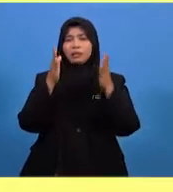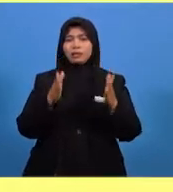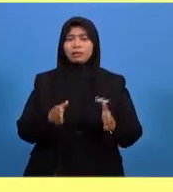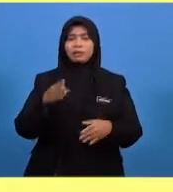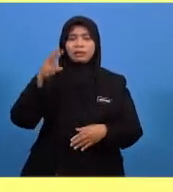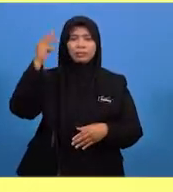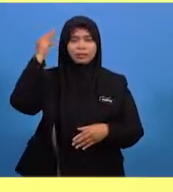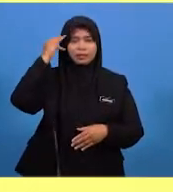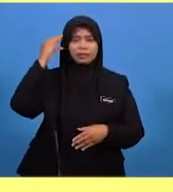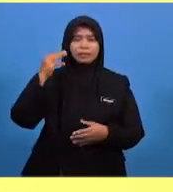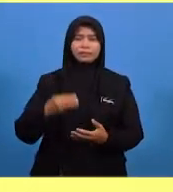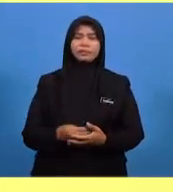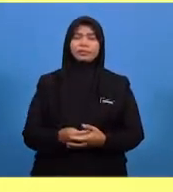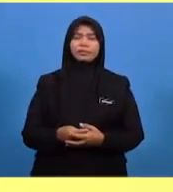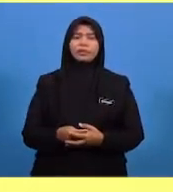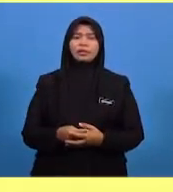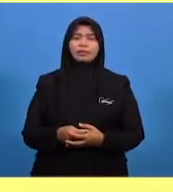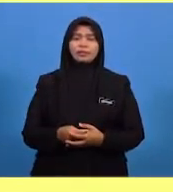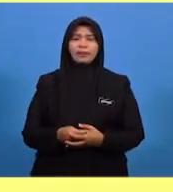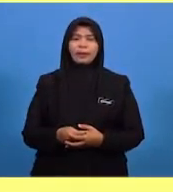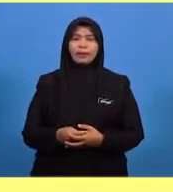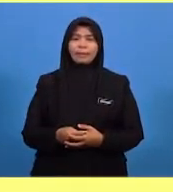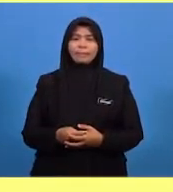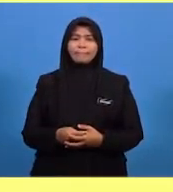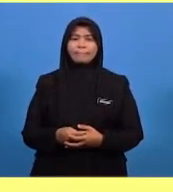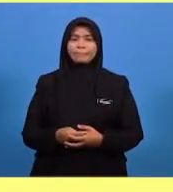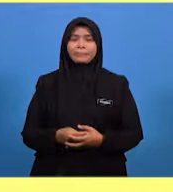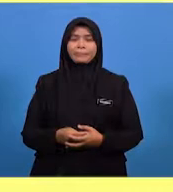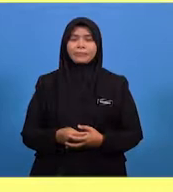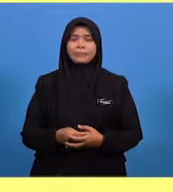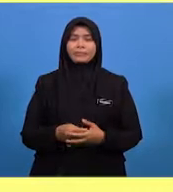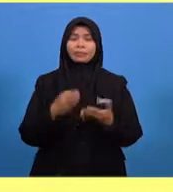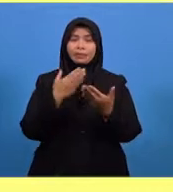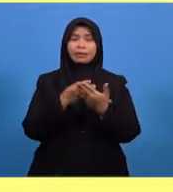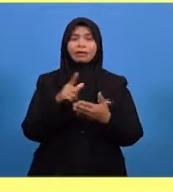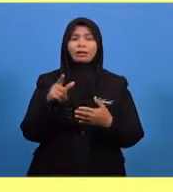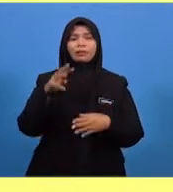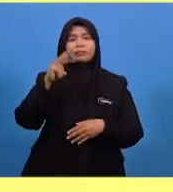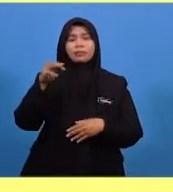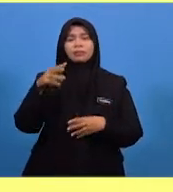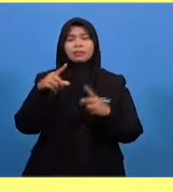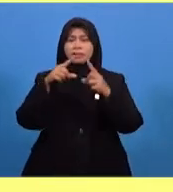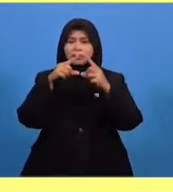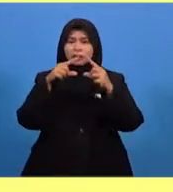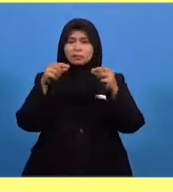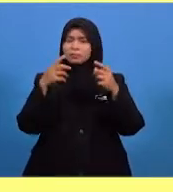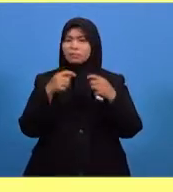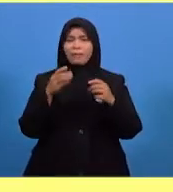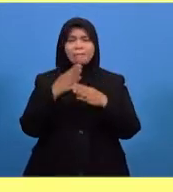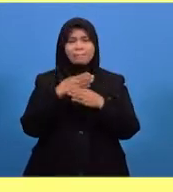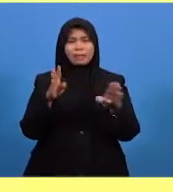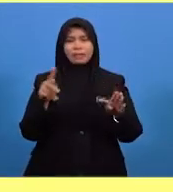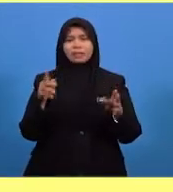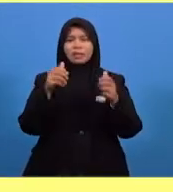Mbak lahore jepun telah membebaskan ahli gmm yang telah dipenjarakan